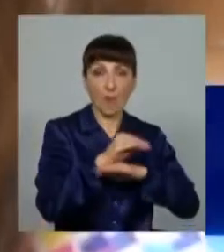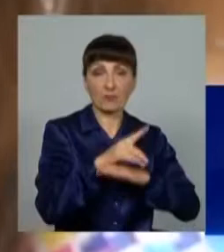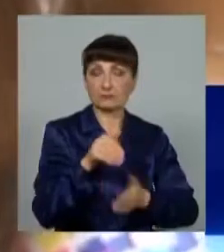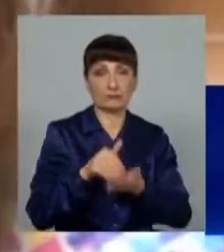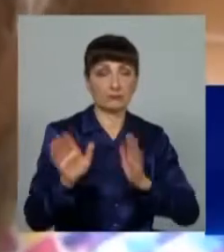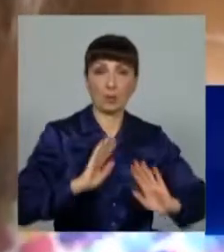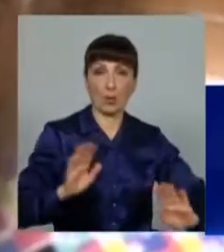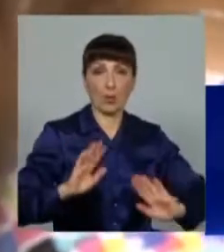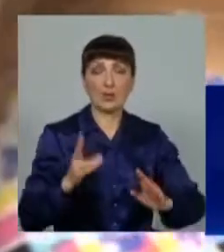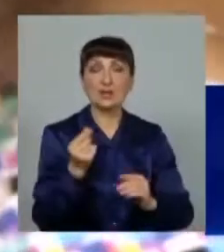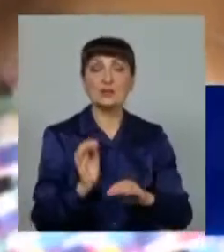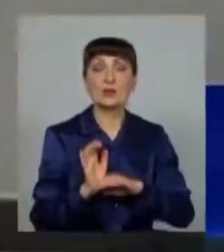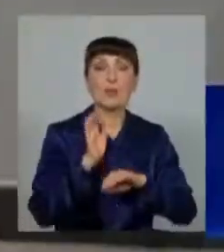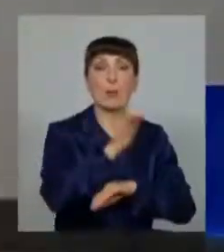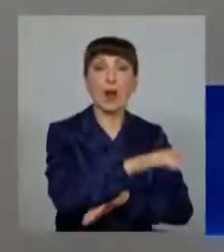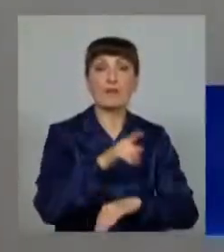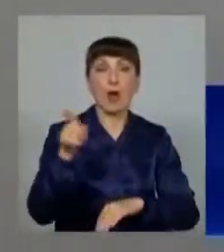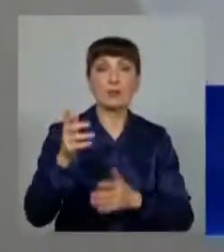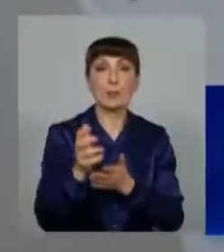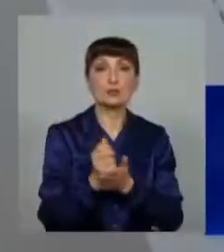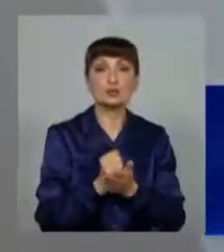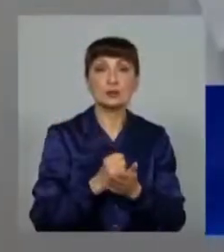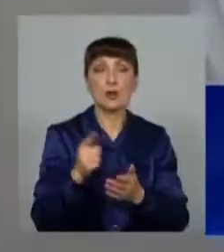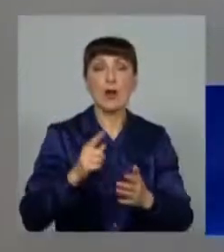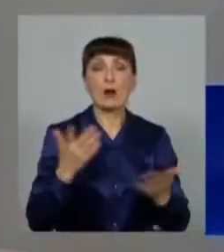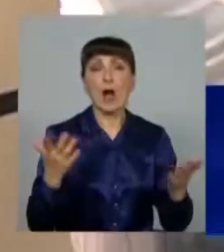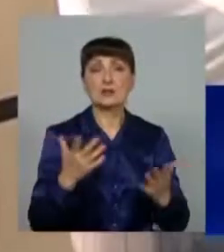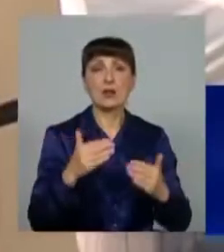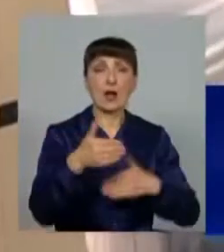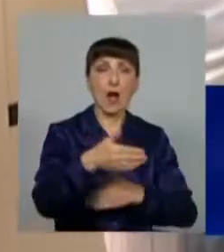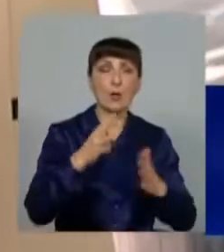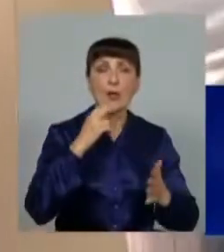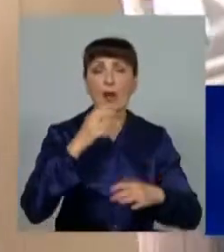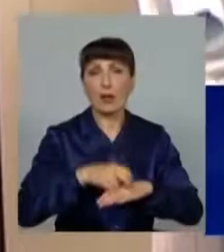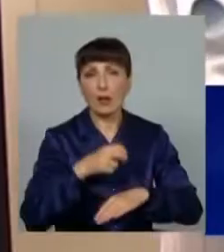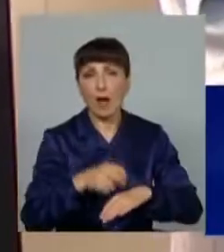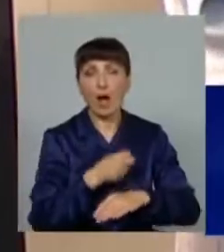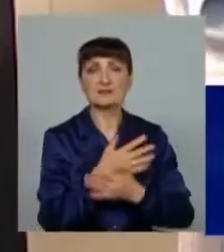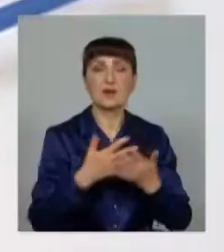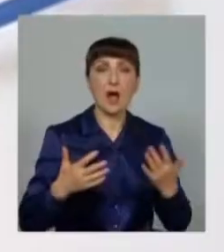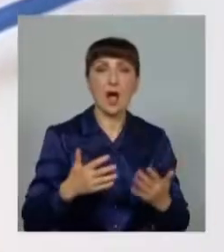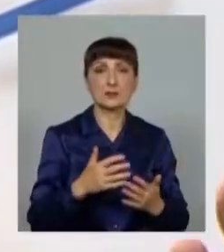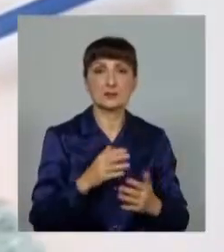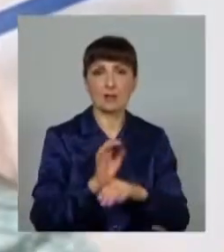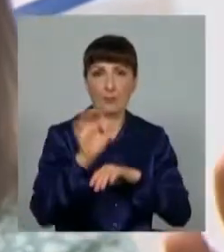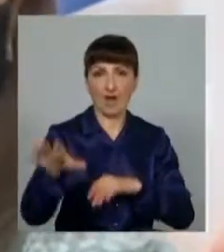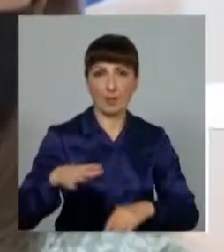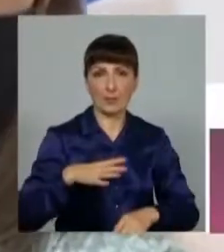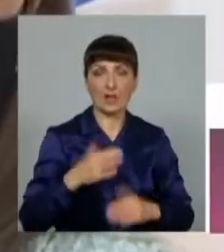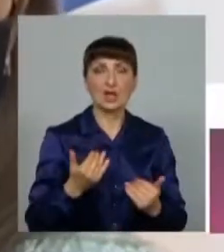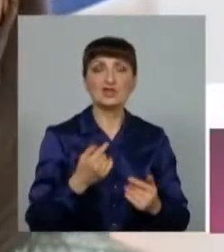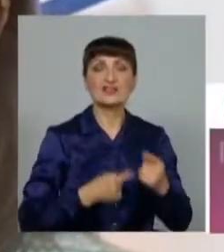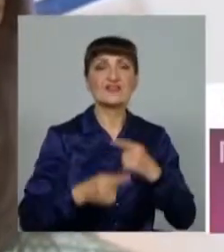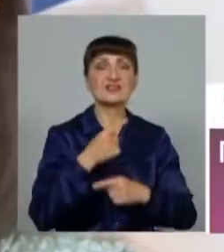По их словам, на отправленные деньги клиенты получили товар в виде бытовой техники, коробок с лекарствами и прочей продукцией. Сейчас возврат